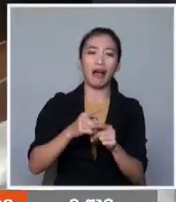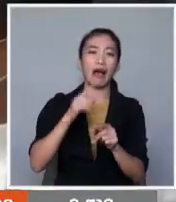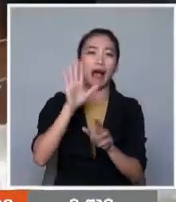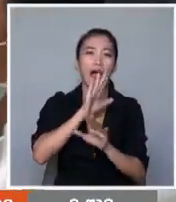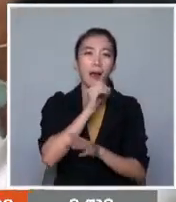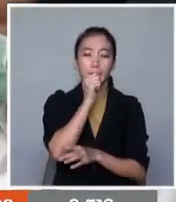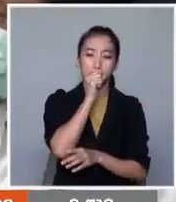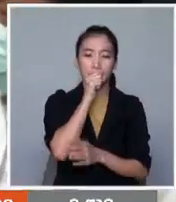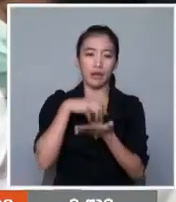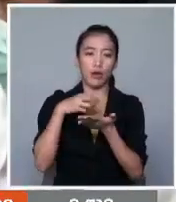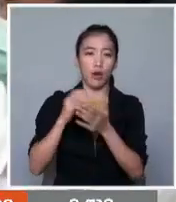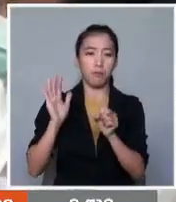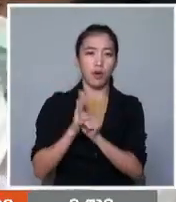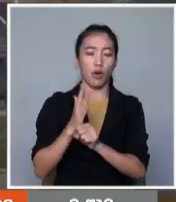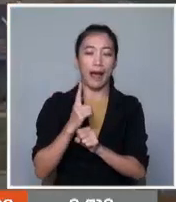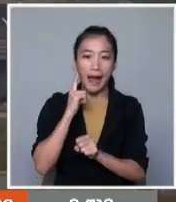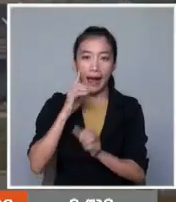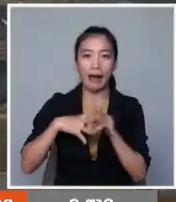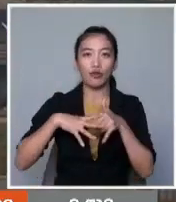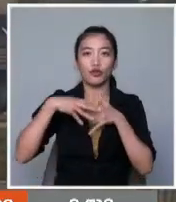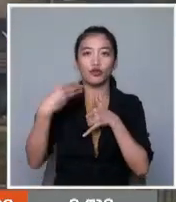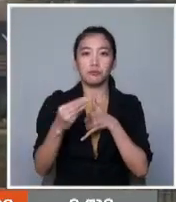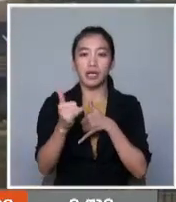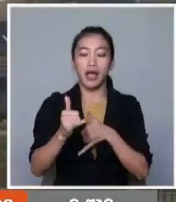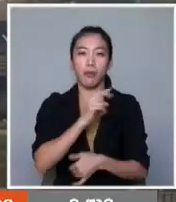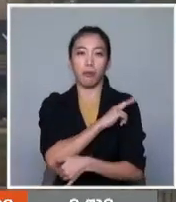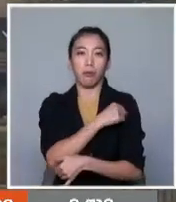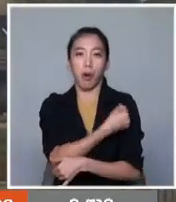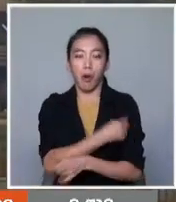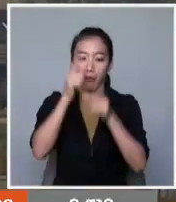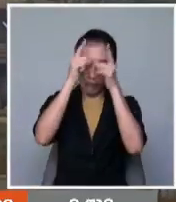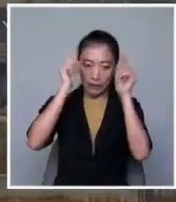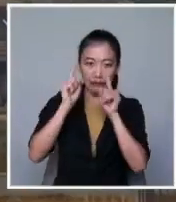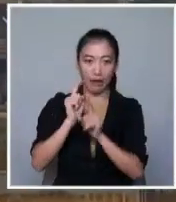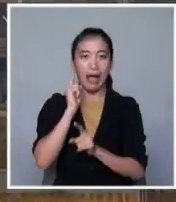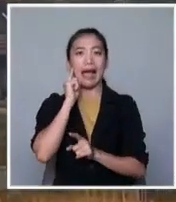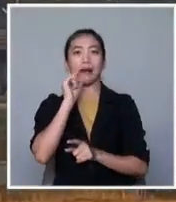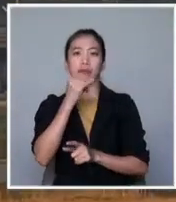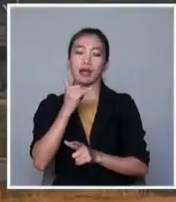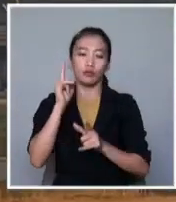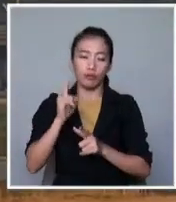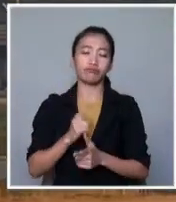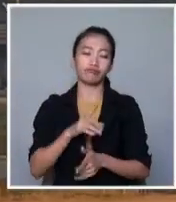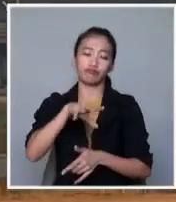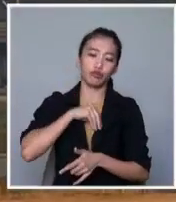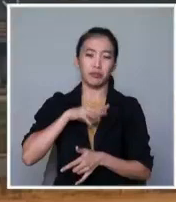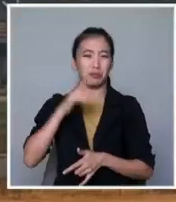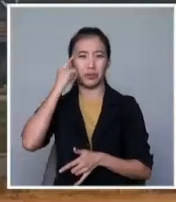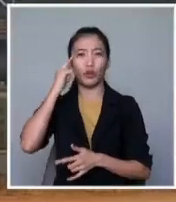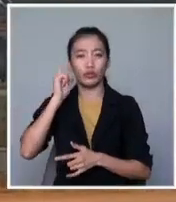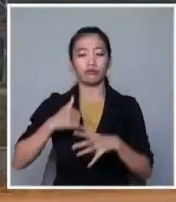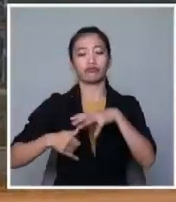แล้วต้องไปกับตัวกัน10กว่าคนเลยนะคะตอนนี้ส่วนในพื้นที่จังหวัดแม่ฮ่องสอนทหารจากกองกำลังนเรศวร